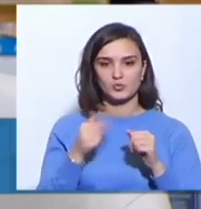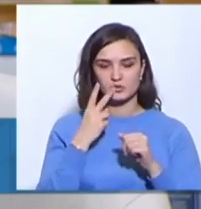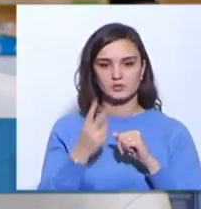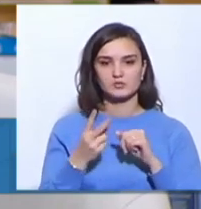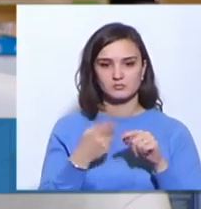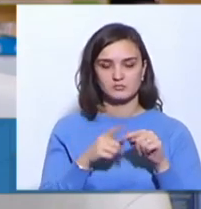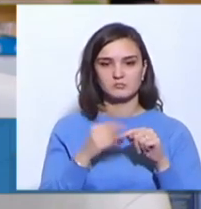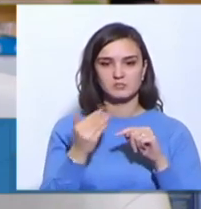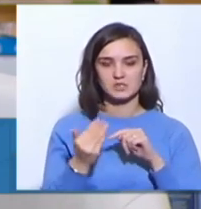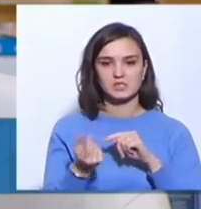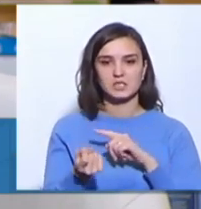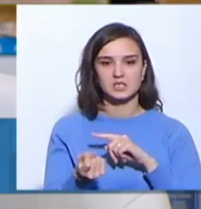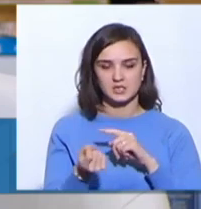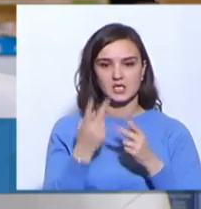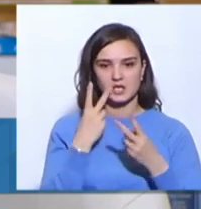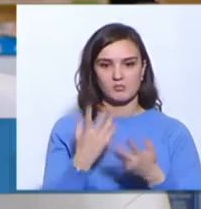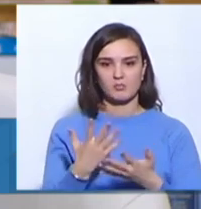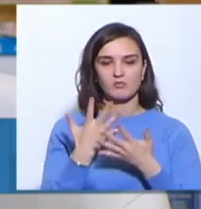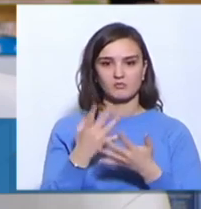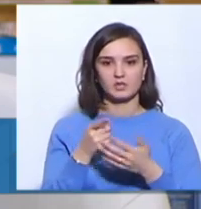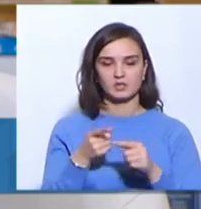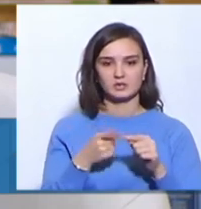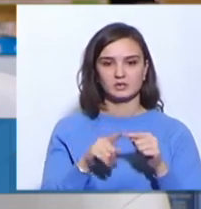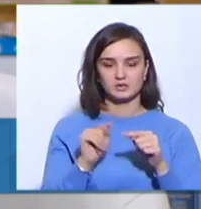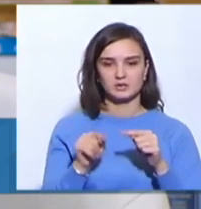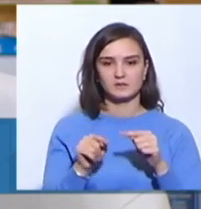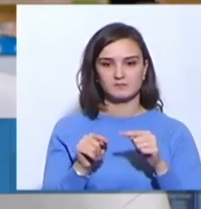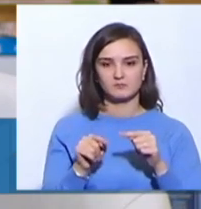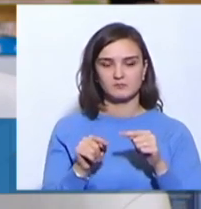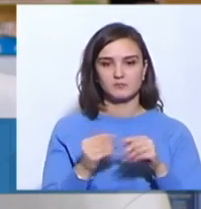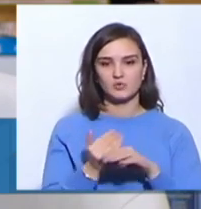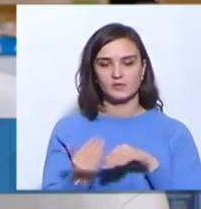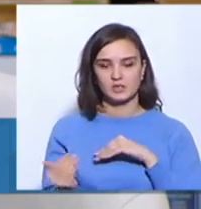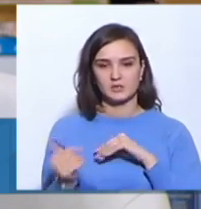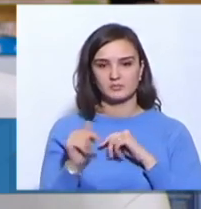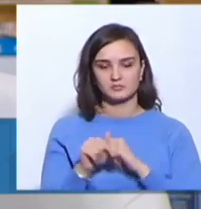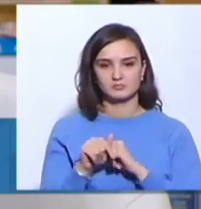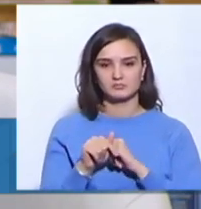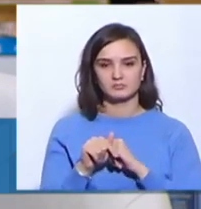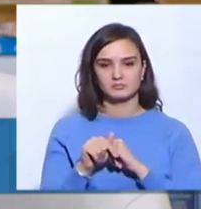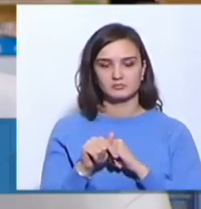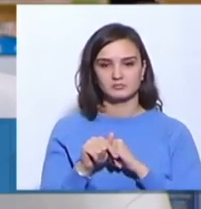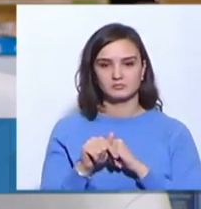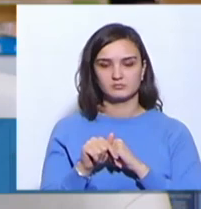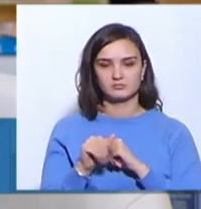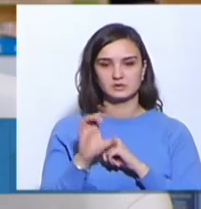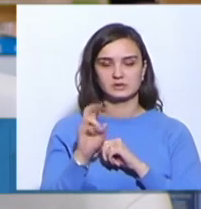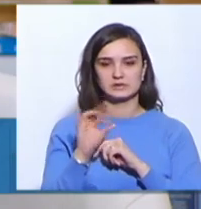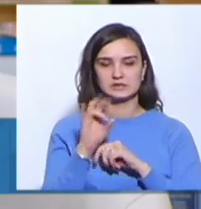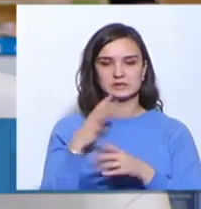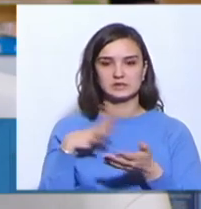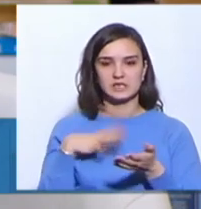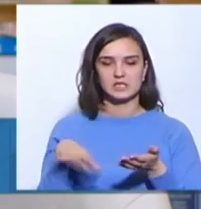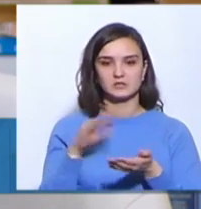აღნიშნეთ, მისი გამოვლენა უმეტესი ნაწილი გამოვლინდება მოგვიანებით ეტაპზე. სკრინინგი